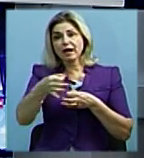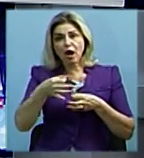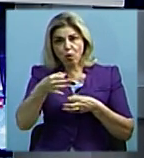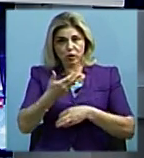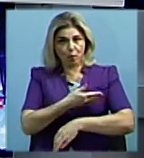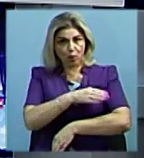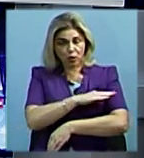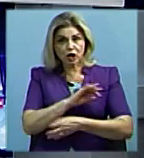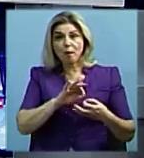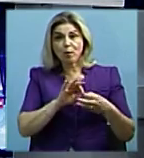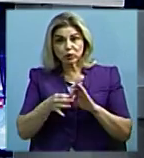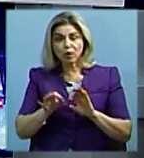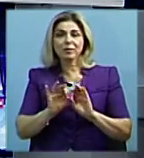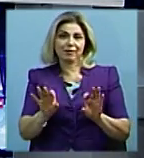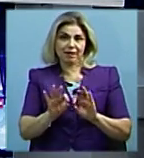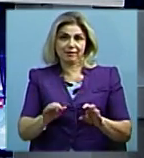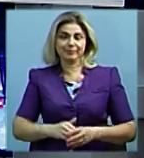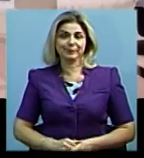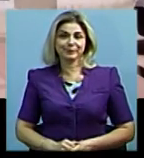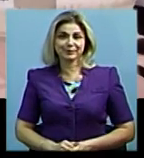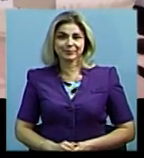воєводстві. Подробиці – далі в сюжеті.